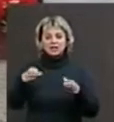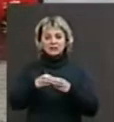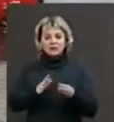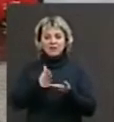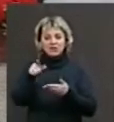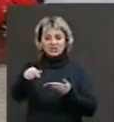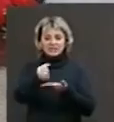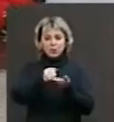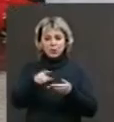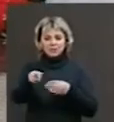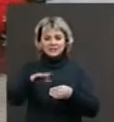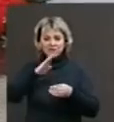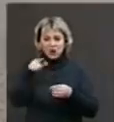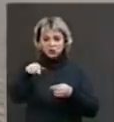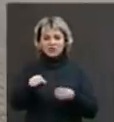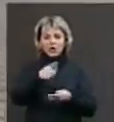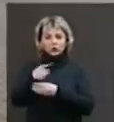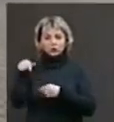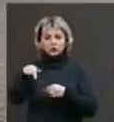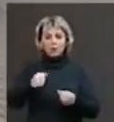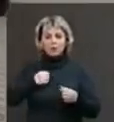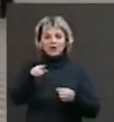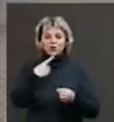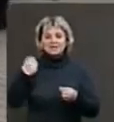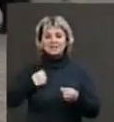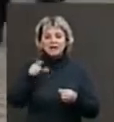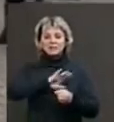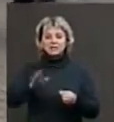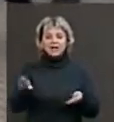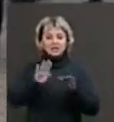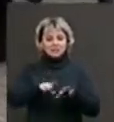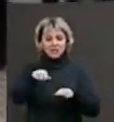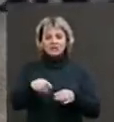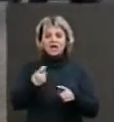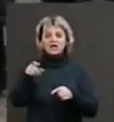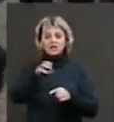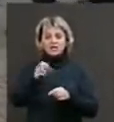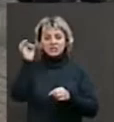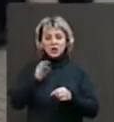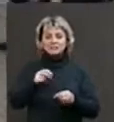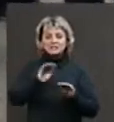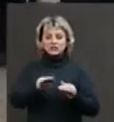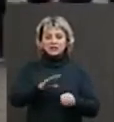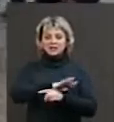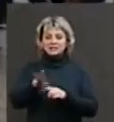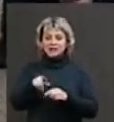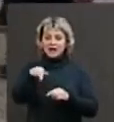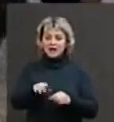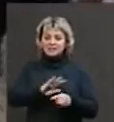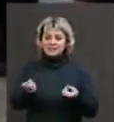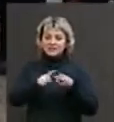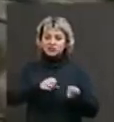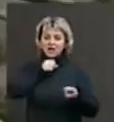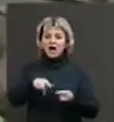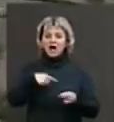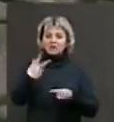вражеские склады и огневые точки. В том бою красноармейцы в городе не закрепились, и немцы детей расстреляли без скидок на возраст. А через